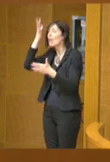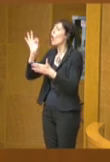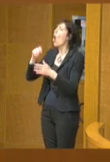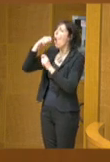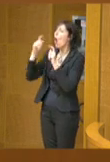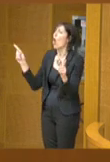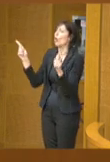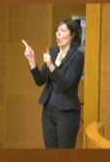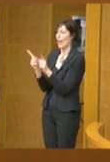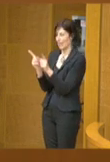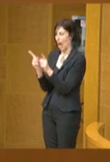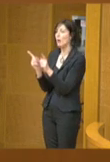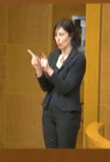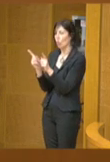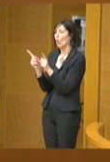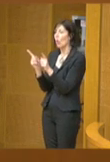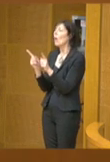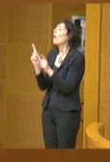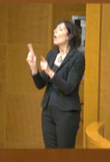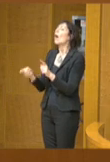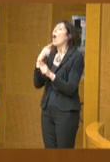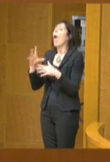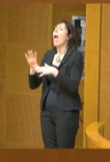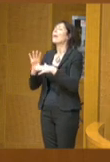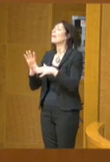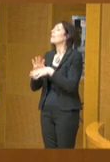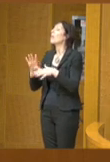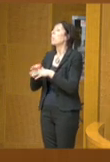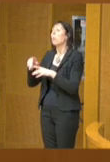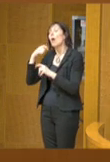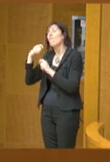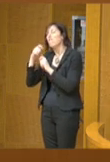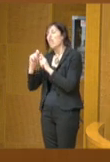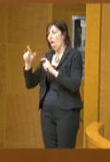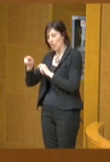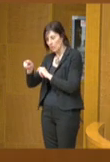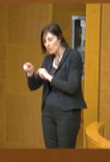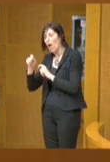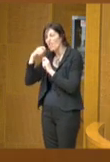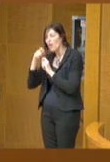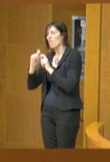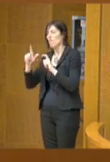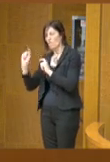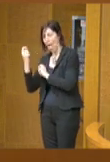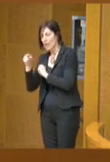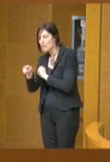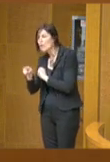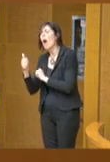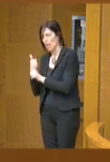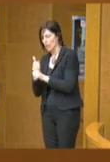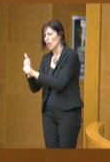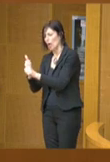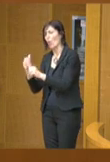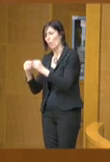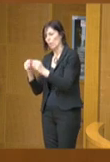che appunto l'equipe di Giffoni Film Festival aiuterà e seguirà per la concreta